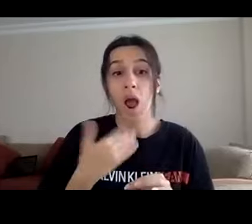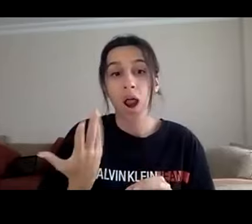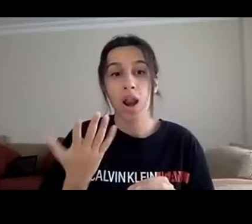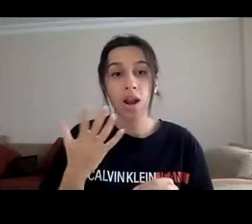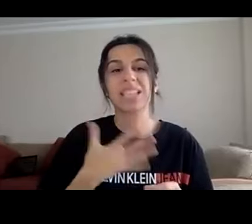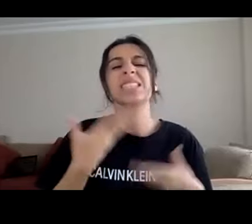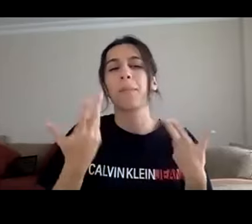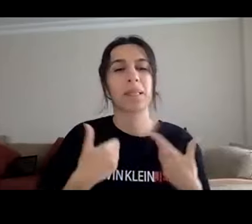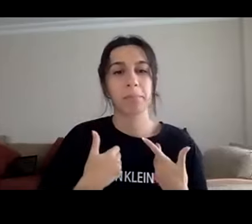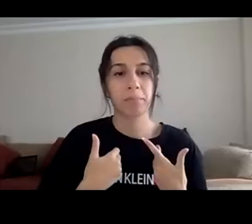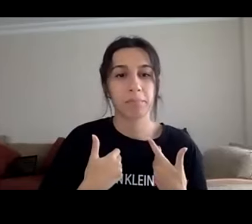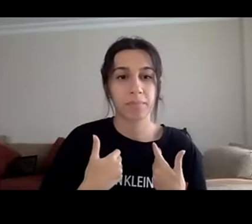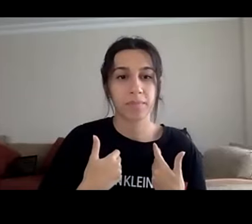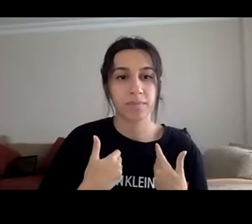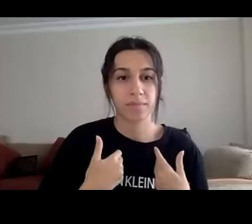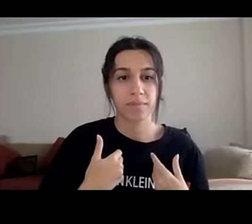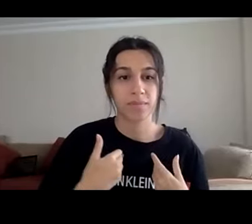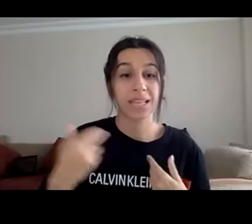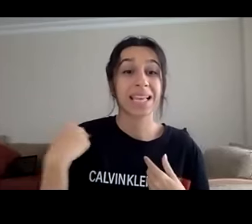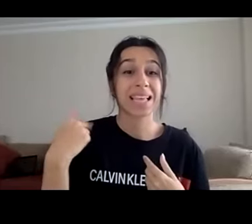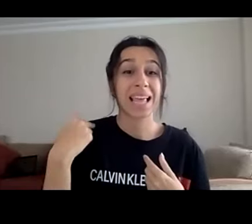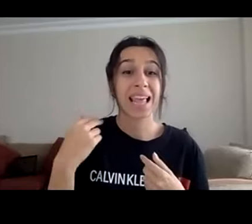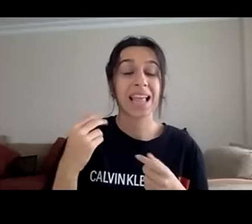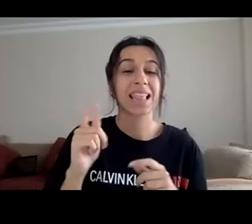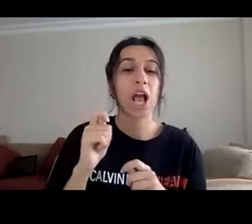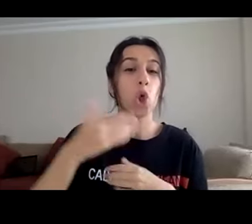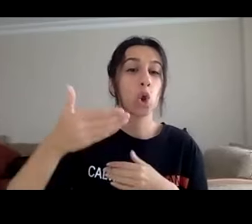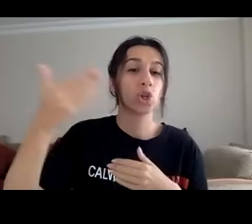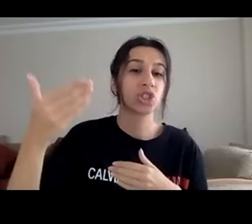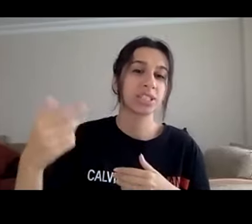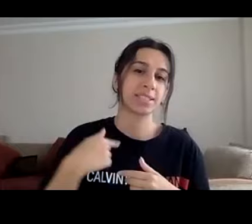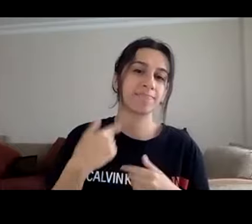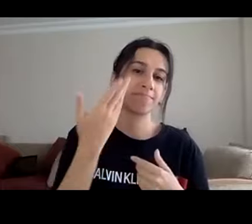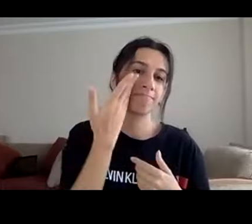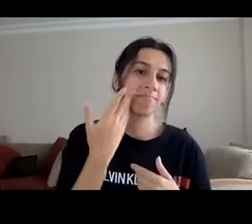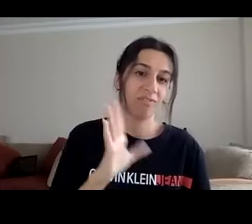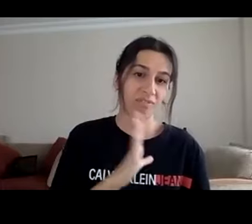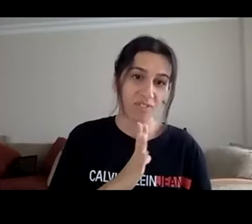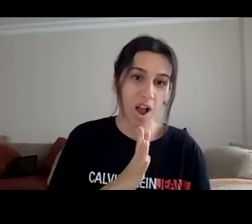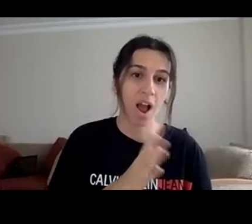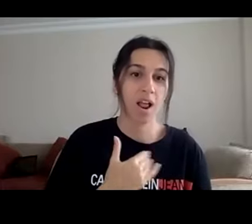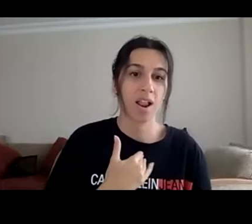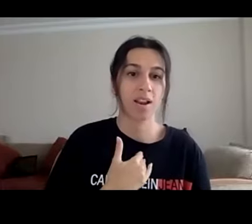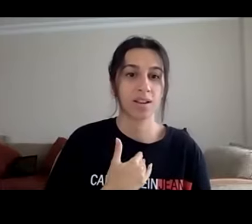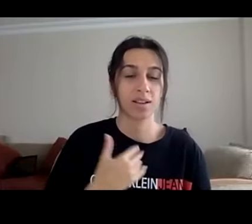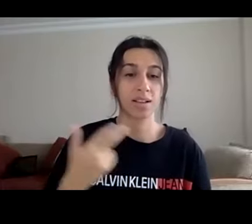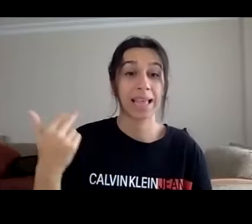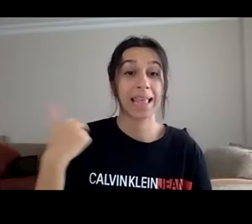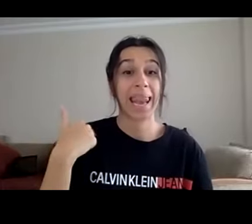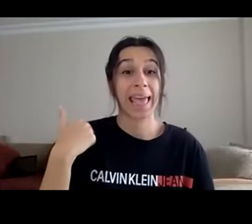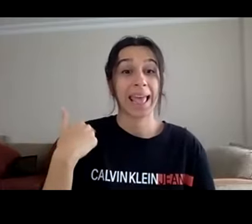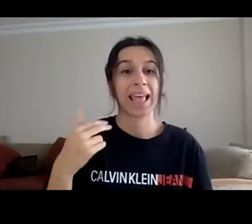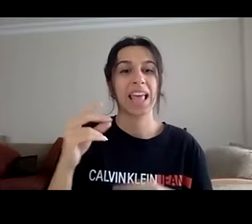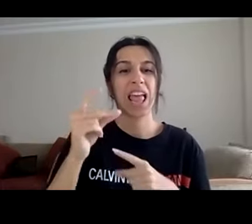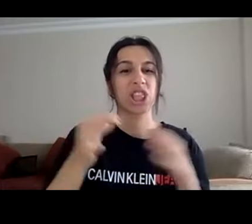girmedim? Yeni teknolojiler ilgimi çekiyordu. Yani özellikle yeni nesil iletişim teknolojileri